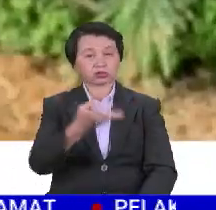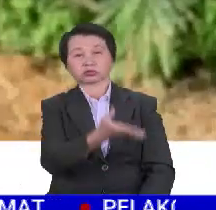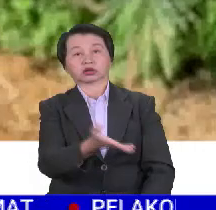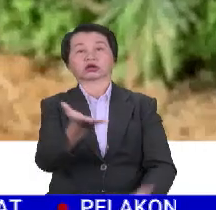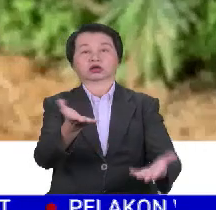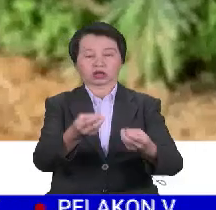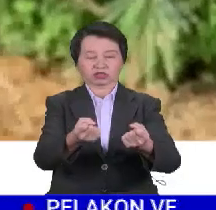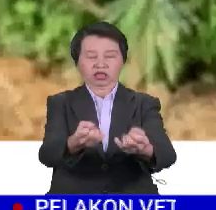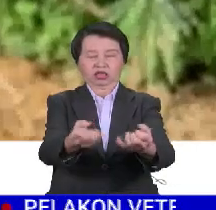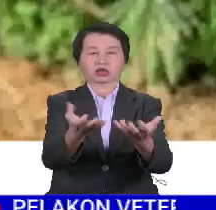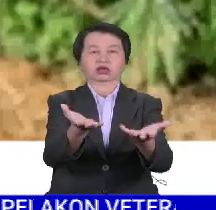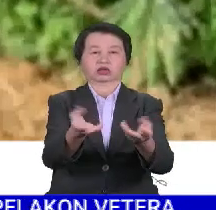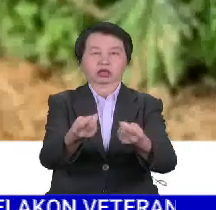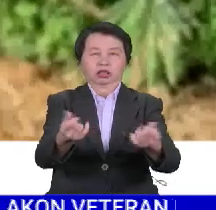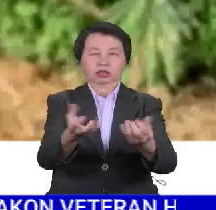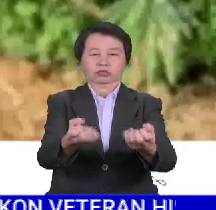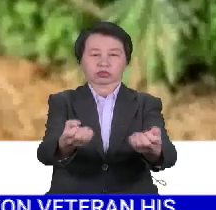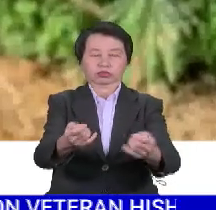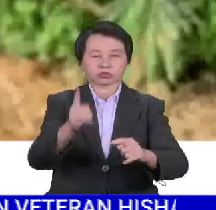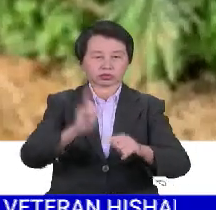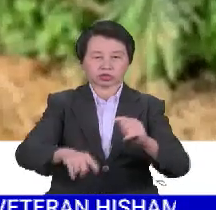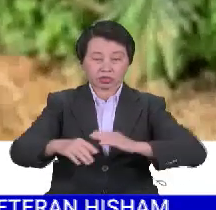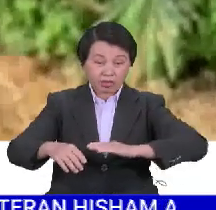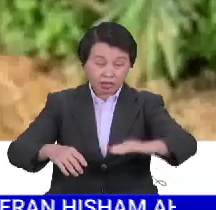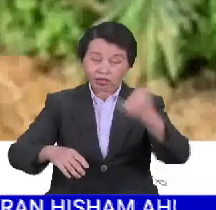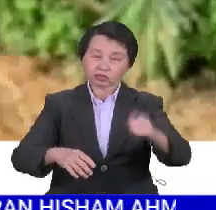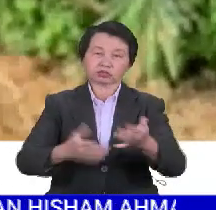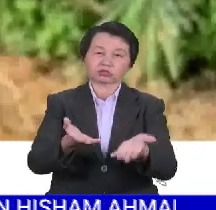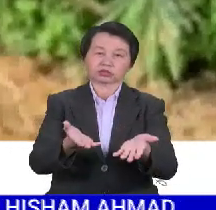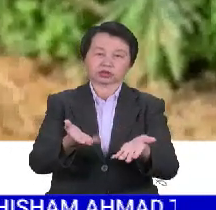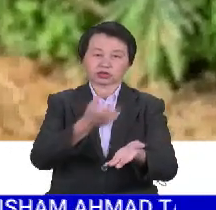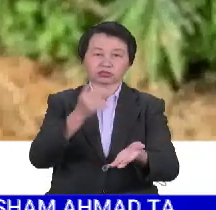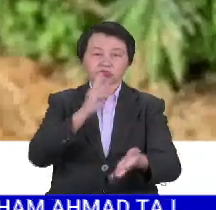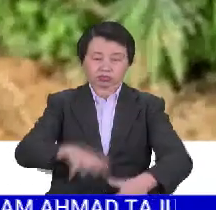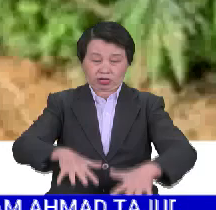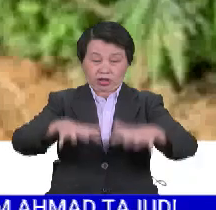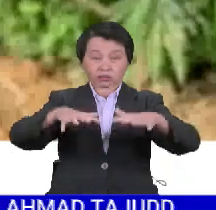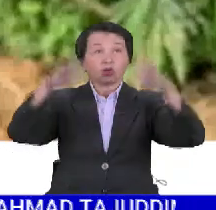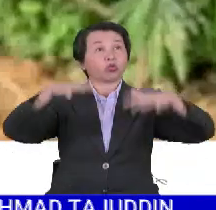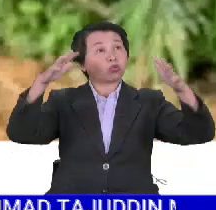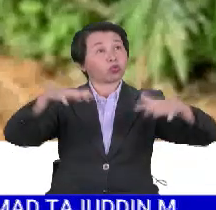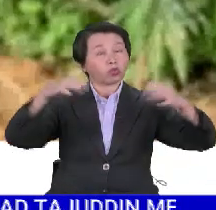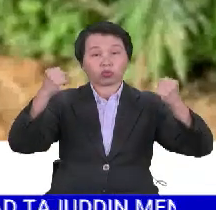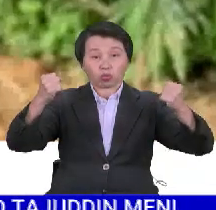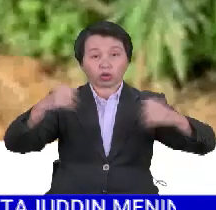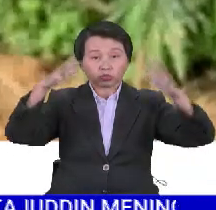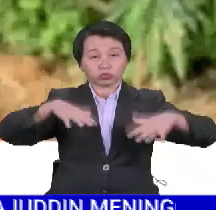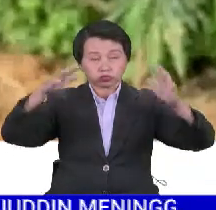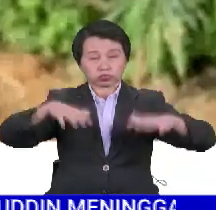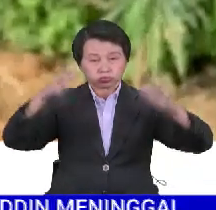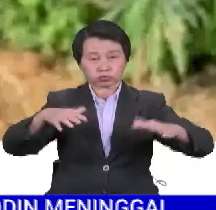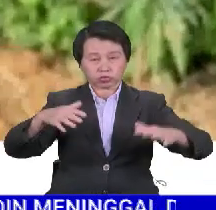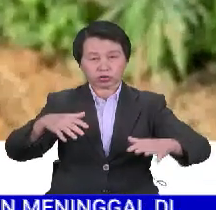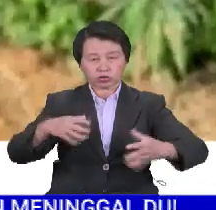tak dapat apa ni, tak boleh elak kerana banjir hujan kuat dan